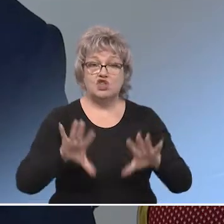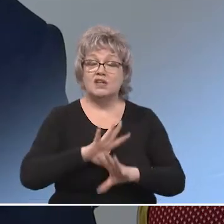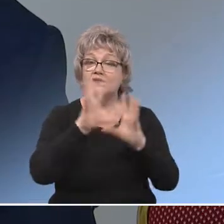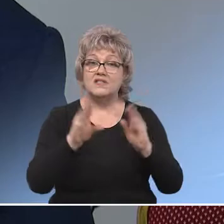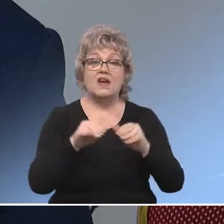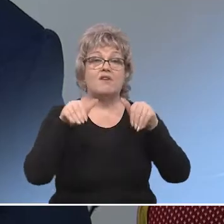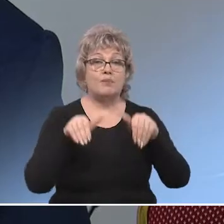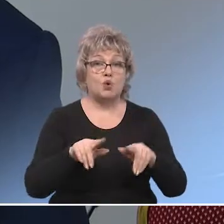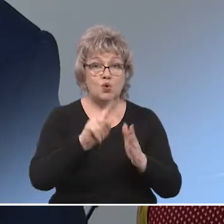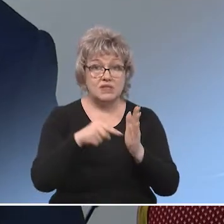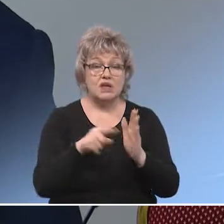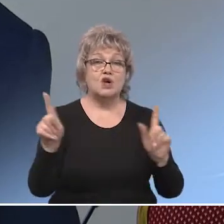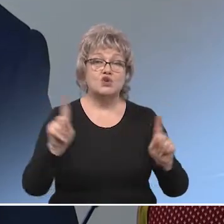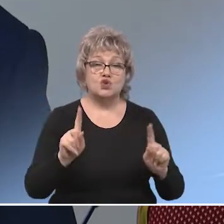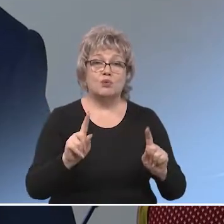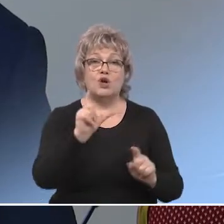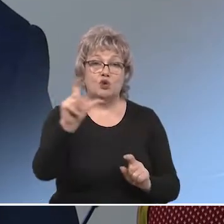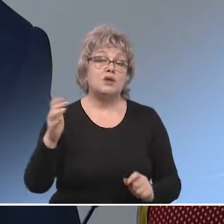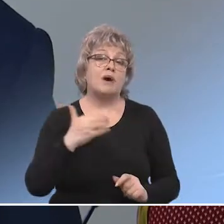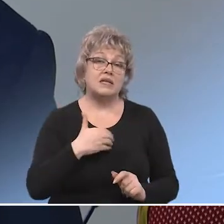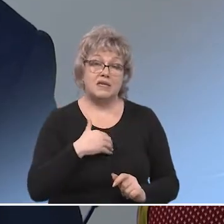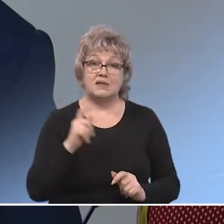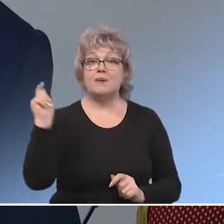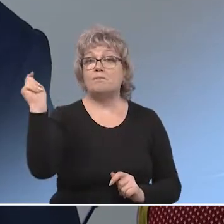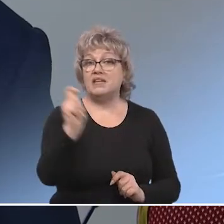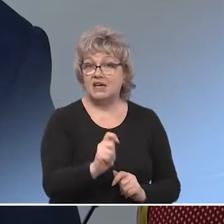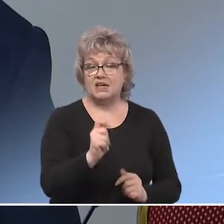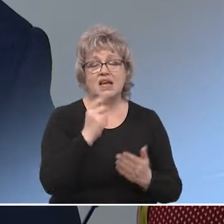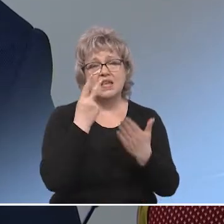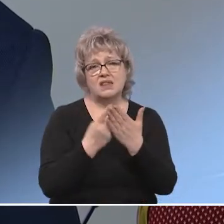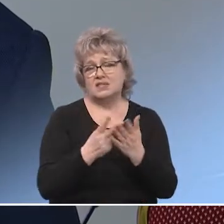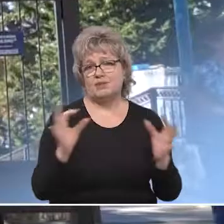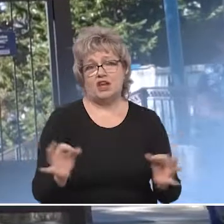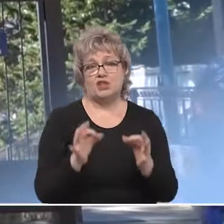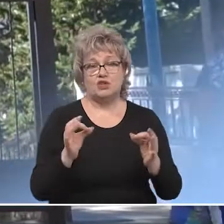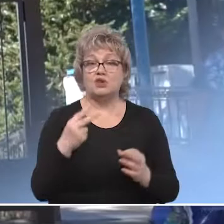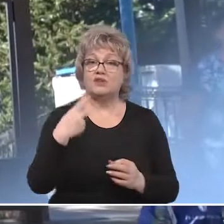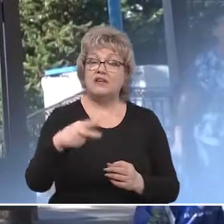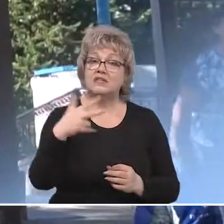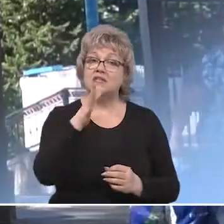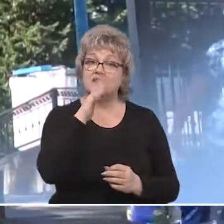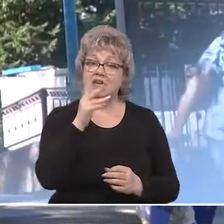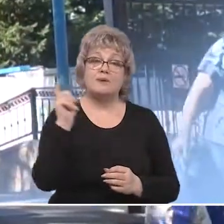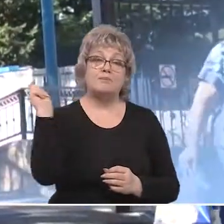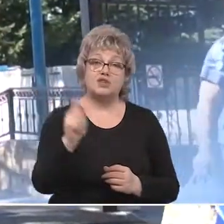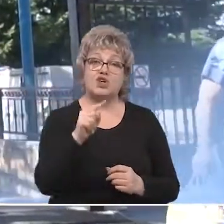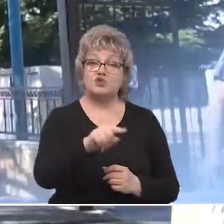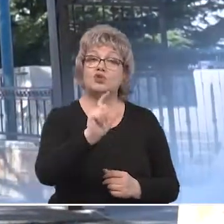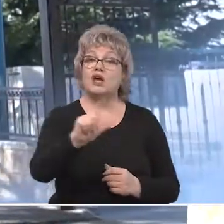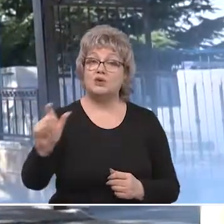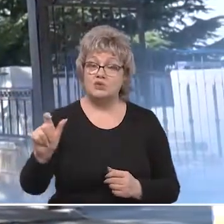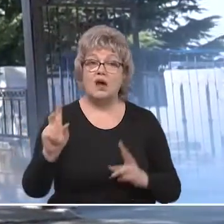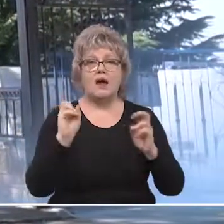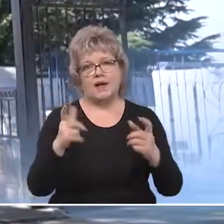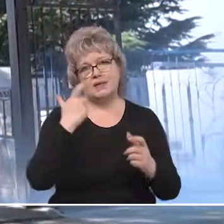решать все вопросы для того, чтобы было, людям хотелось приехать, несмотря ни на что. По 20-30 лет подряд приезжают сюда